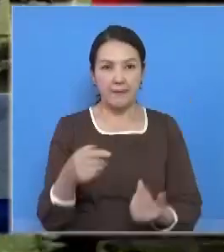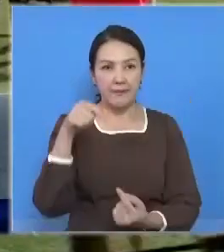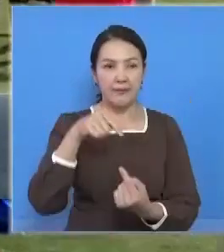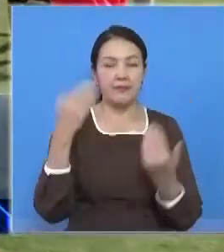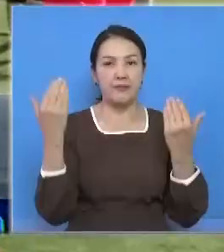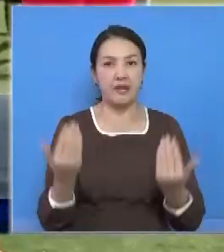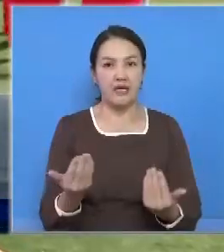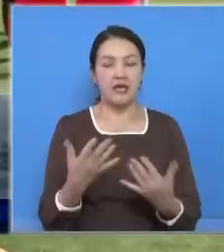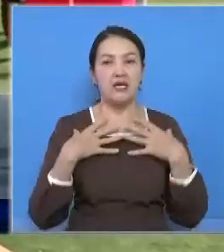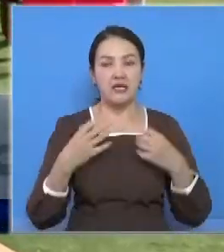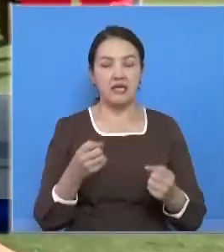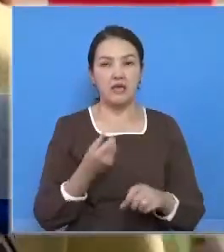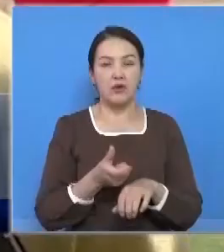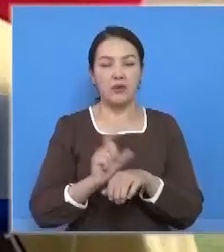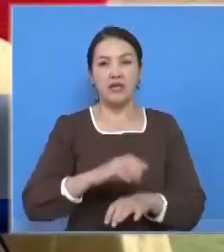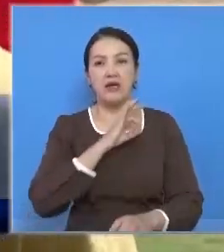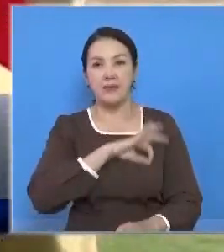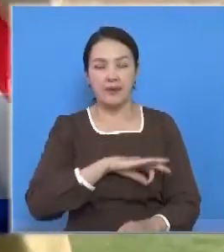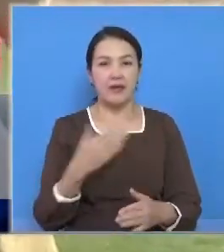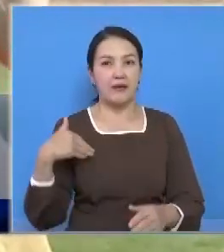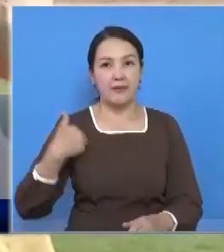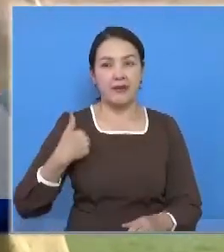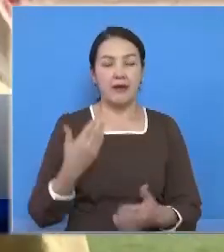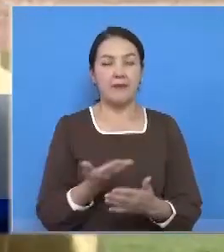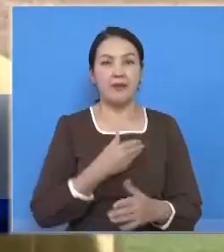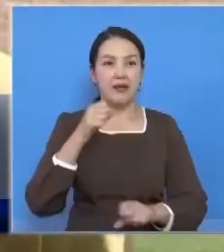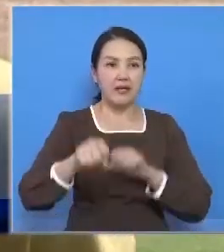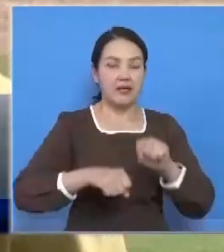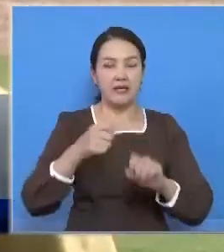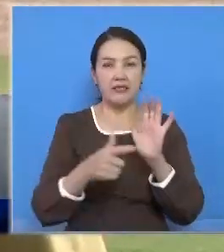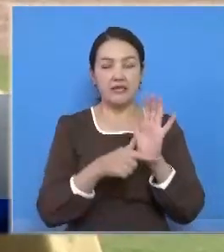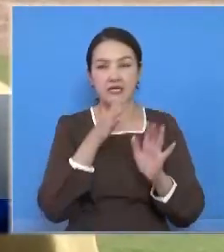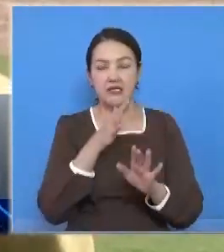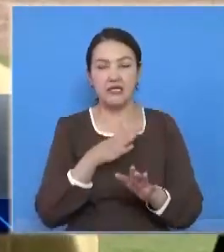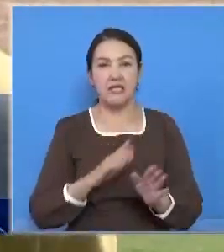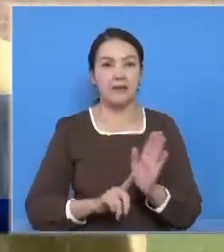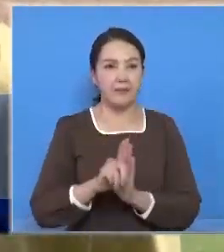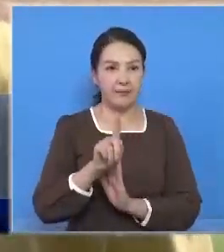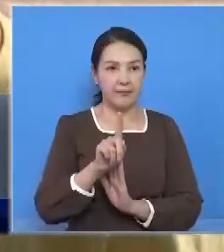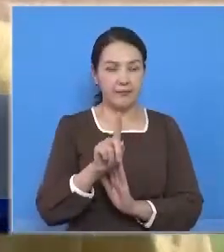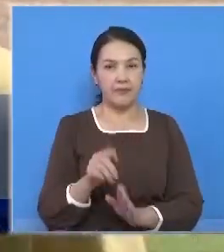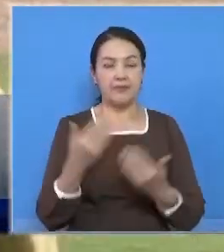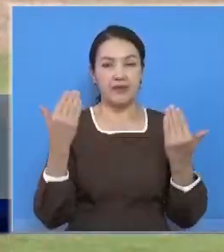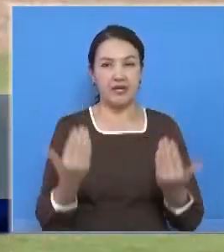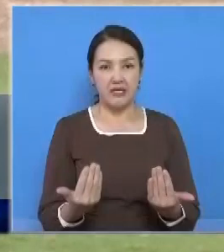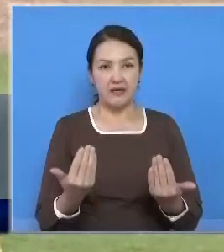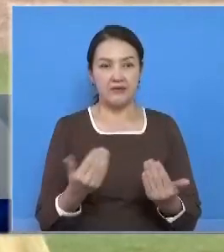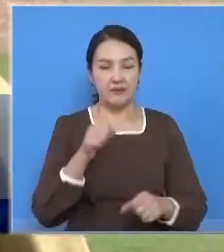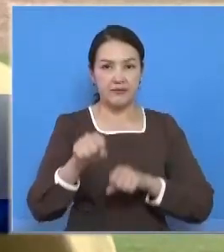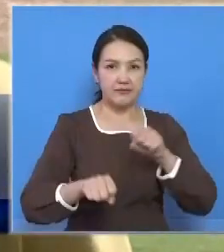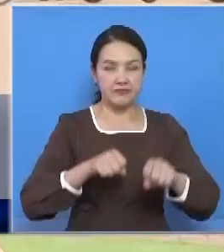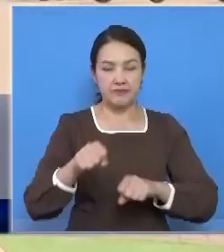Негізі денсаулыққа өте пайдалы. Мен деген велосипед деген 7 жасымнан бастадым айдауға. Қазірден бастап